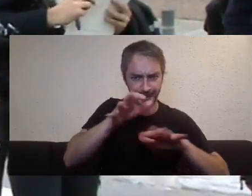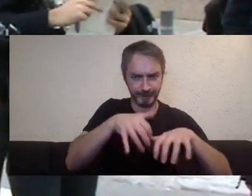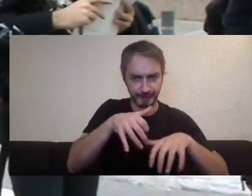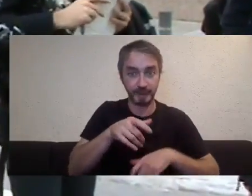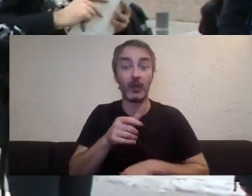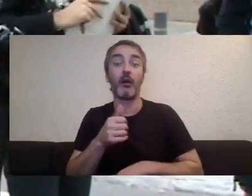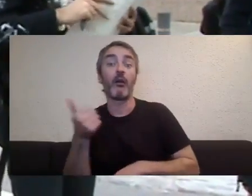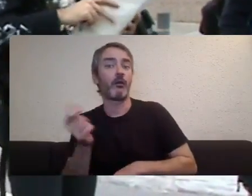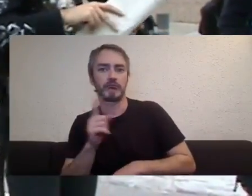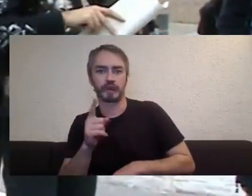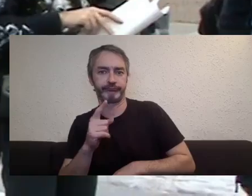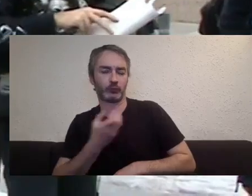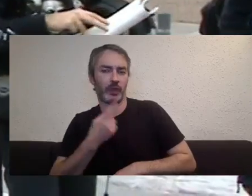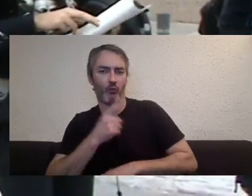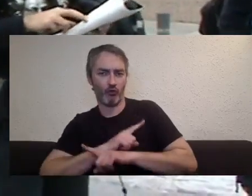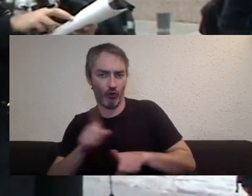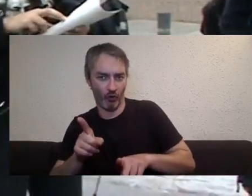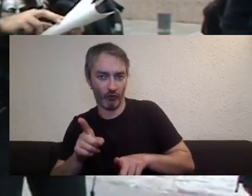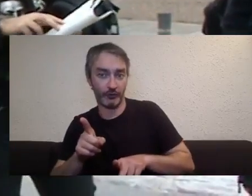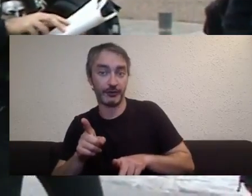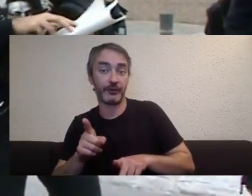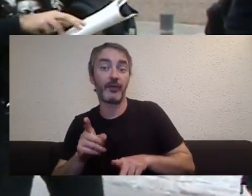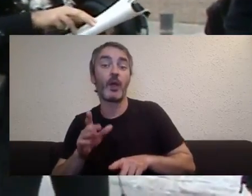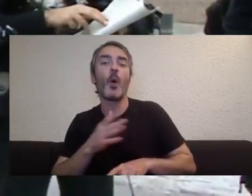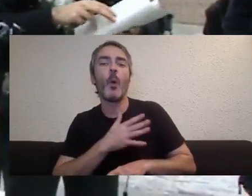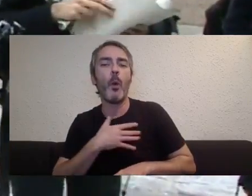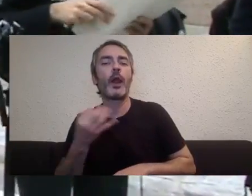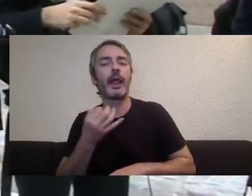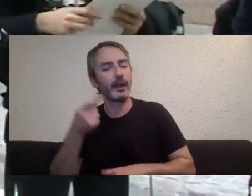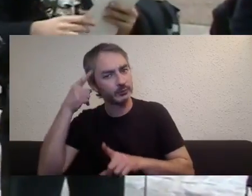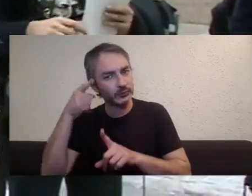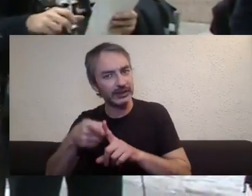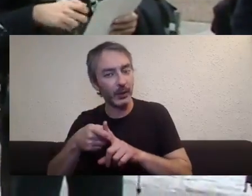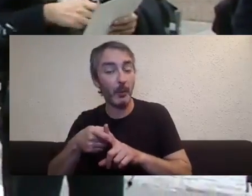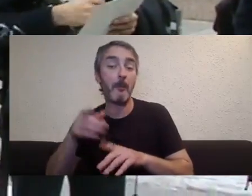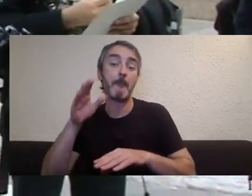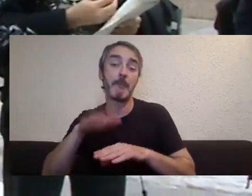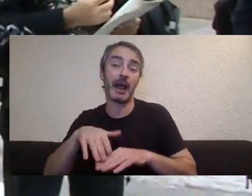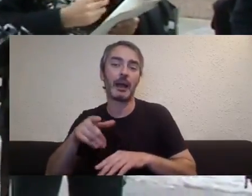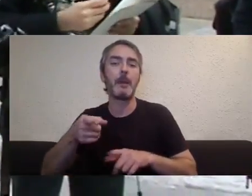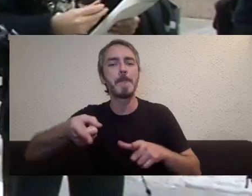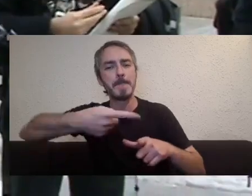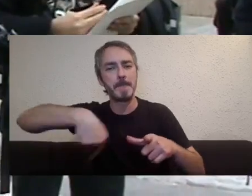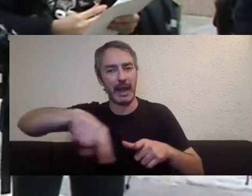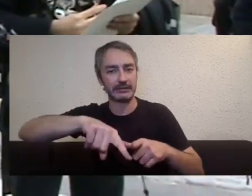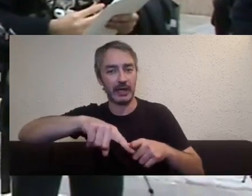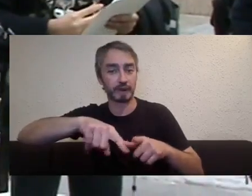volien construir habitatges i guanyar diners, i l'ajuntament tenia el Peri d'Hostafrancs, que això ho destinava